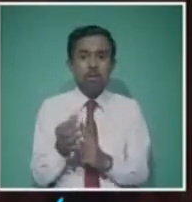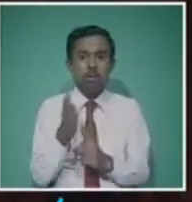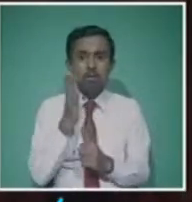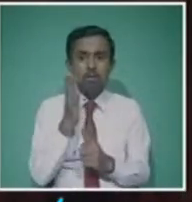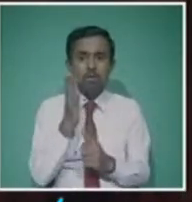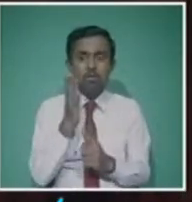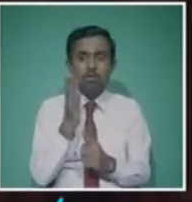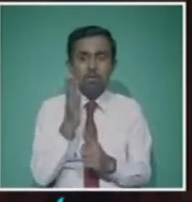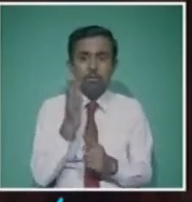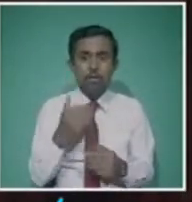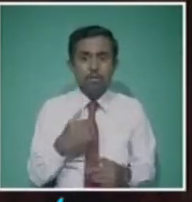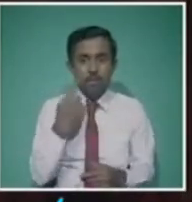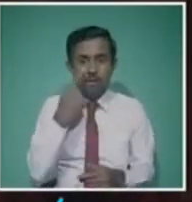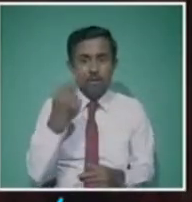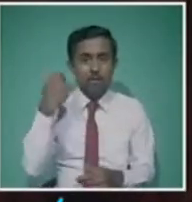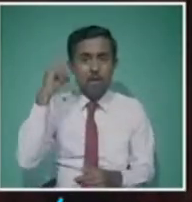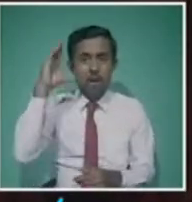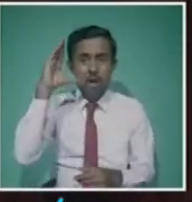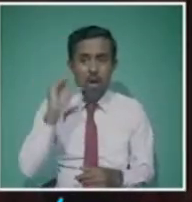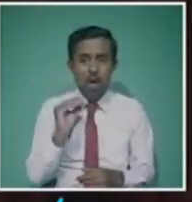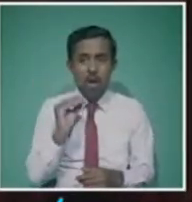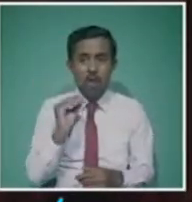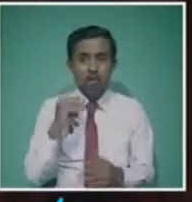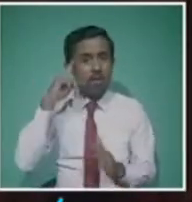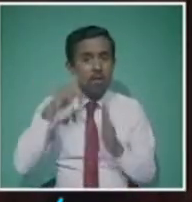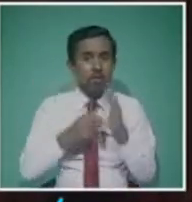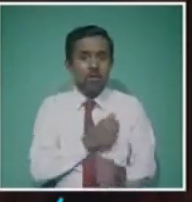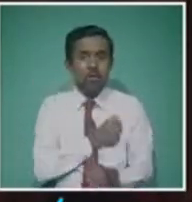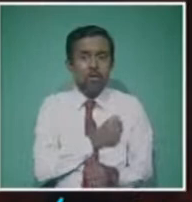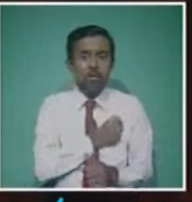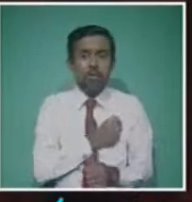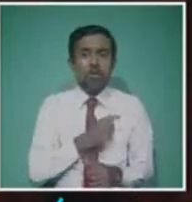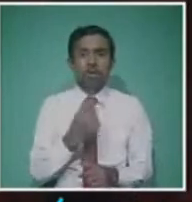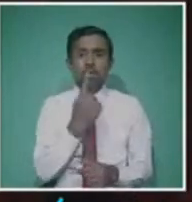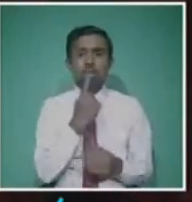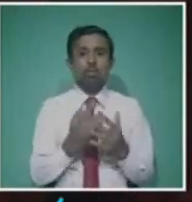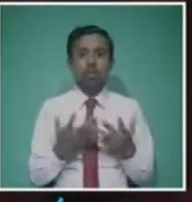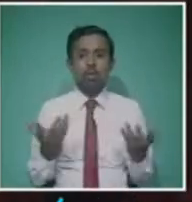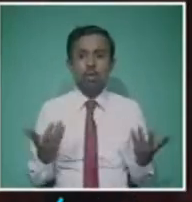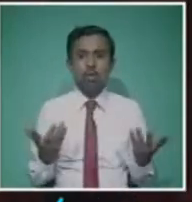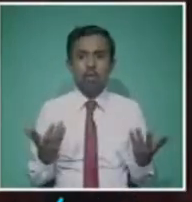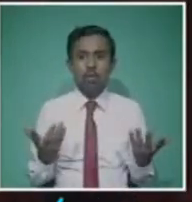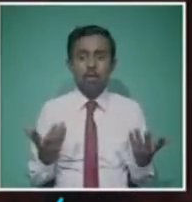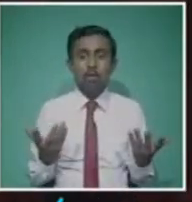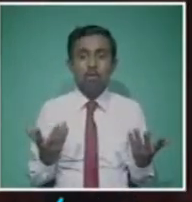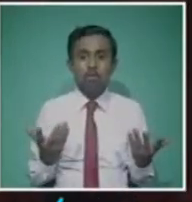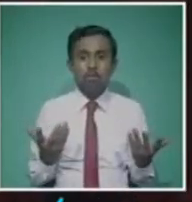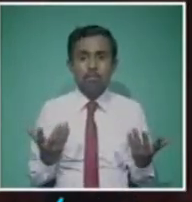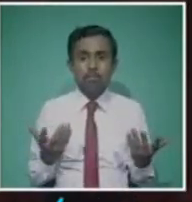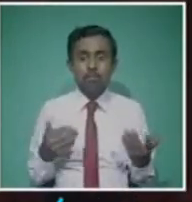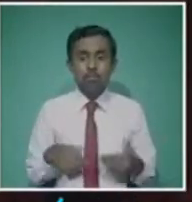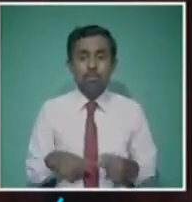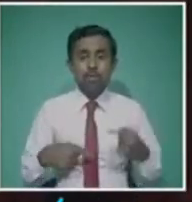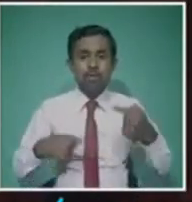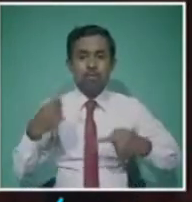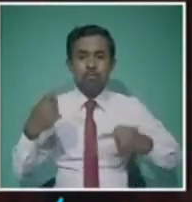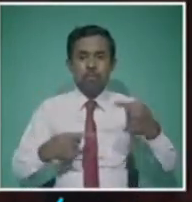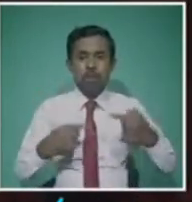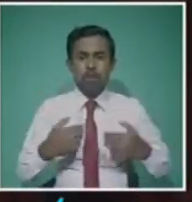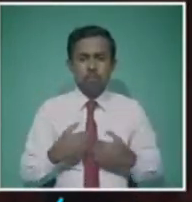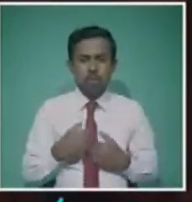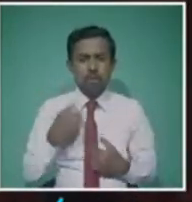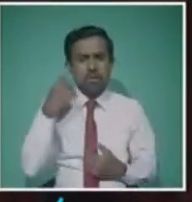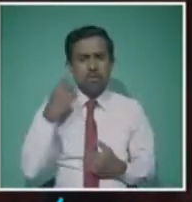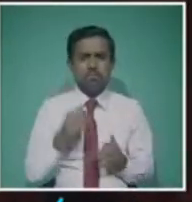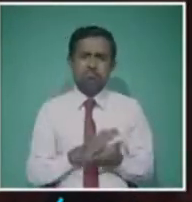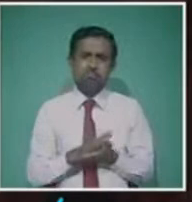කියලා මම දැක්ක ඊයේ හවස් වෙනකම් ජපාන තානාපති කාර්යාලය තුන එහෙමත් වරුන්දුවක් වෙලා නැහැ කියලා ඒකනිසා මේ විවාදය මා විශ්වාසයන්නේ